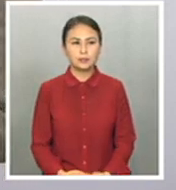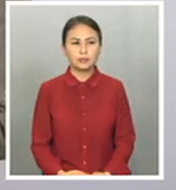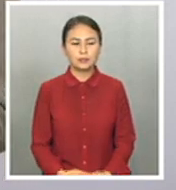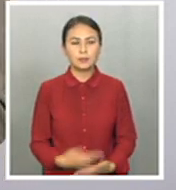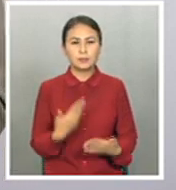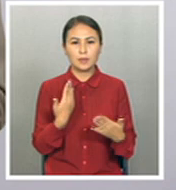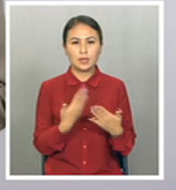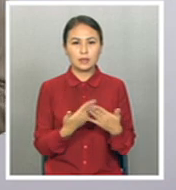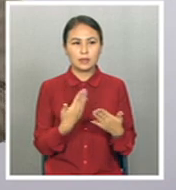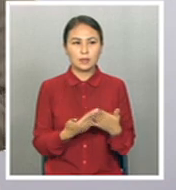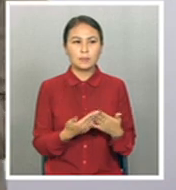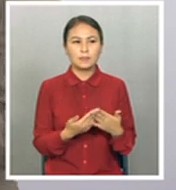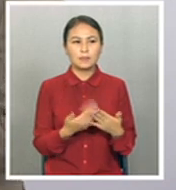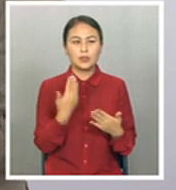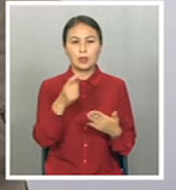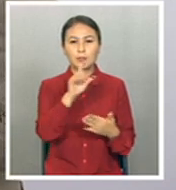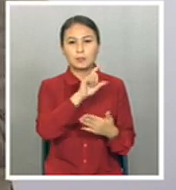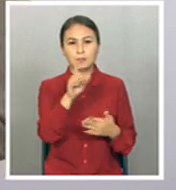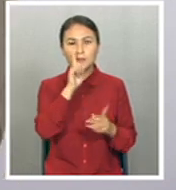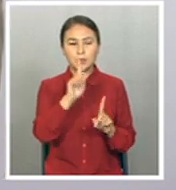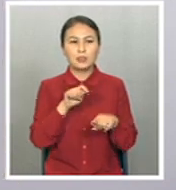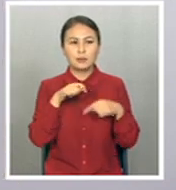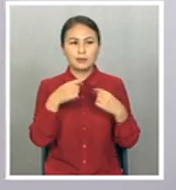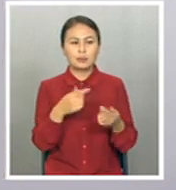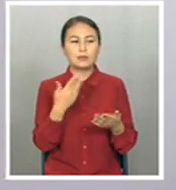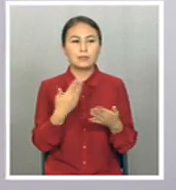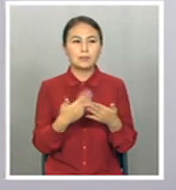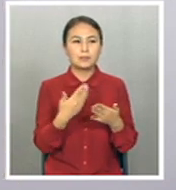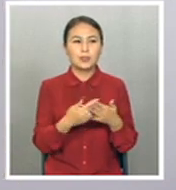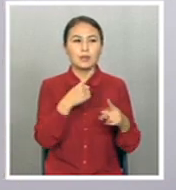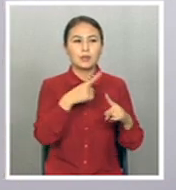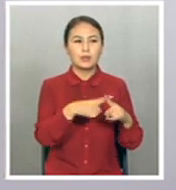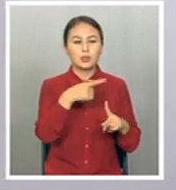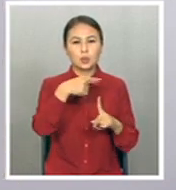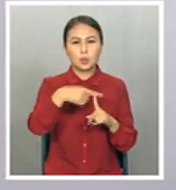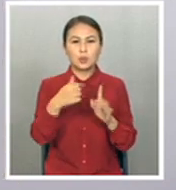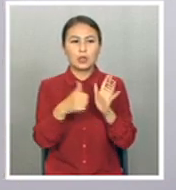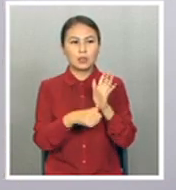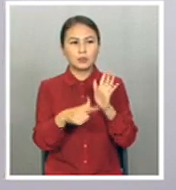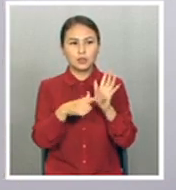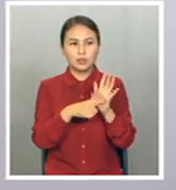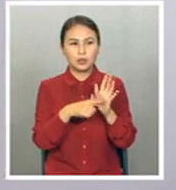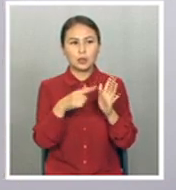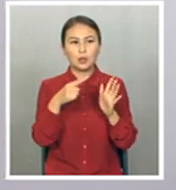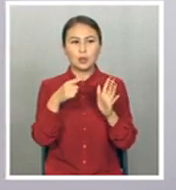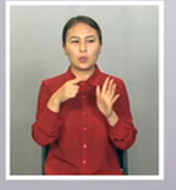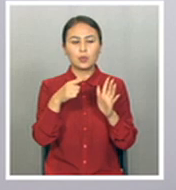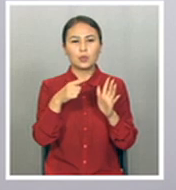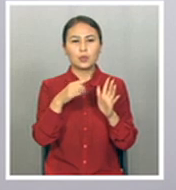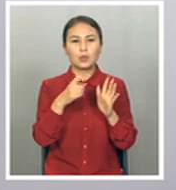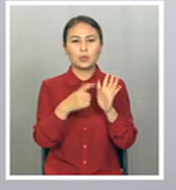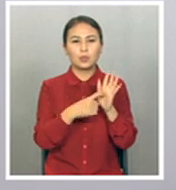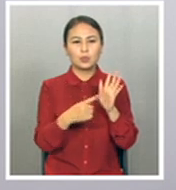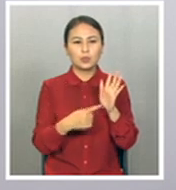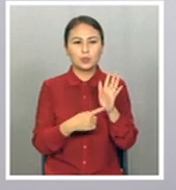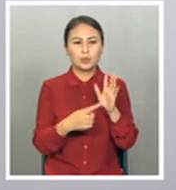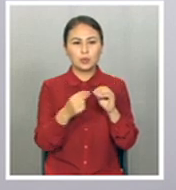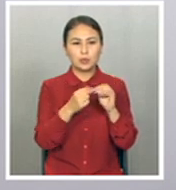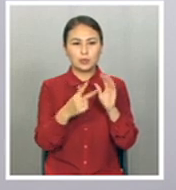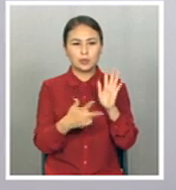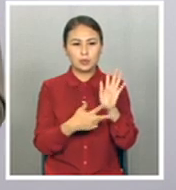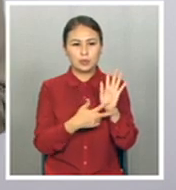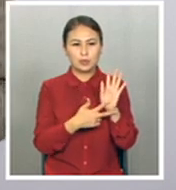Мысалы, мына теңдеу бізге берілсін, оқиық ия. X пен 67-нің қосындысының 18-ге